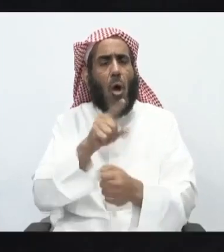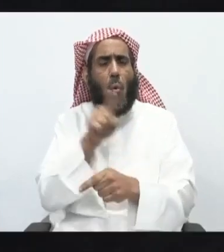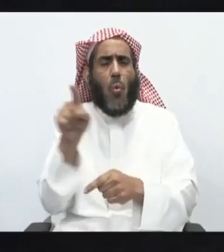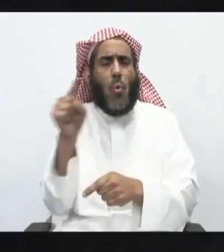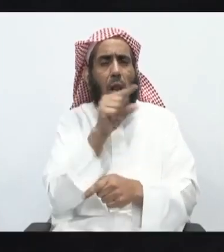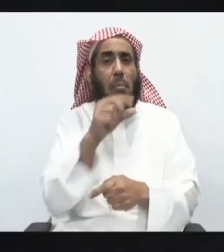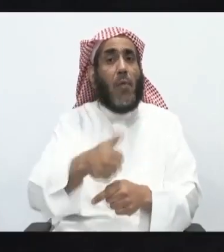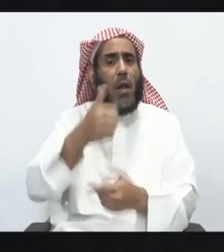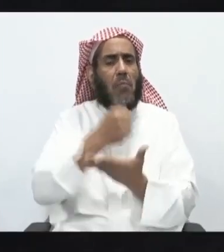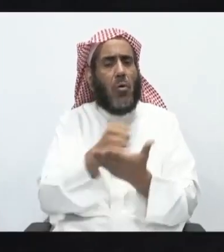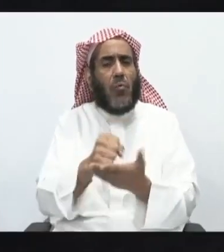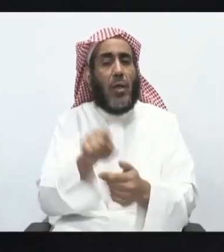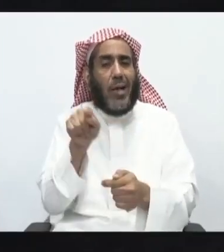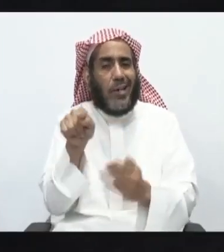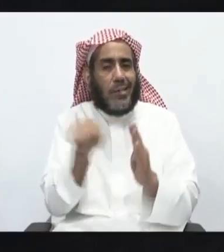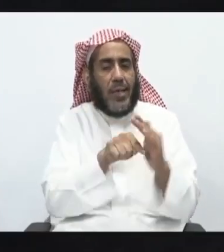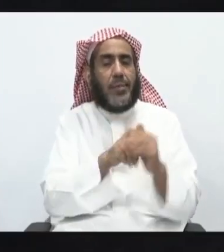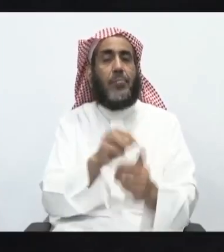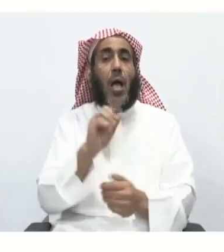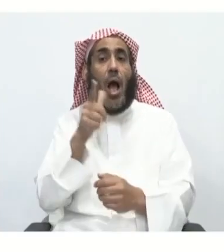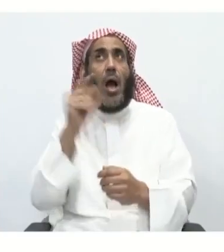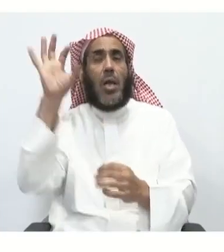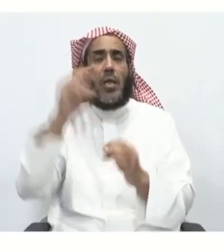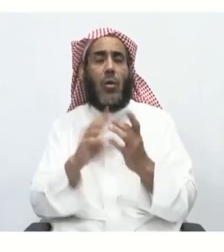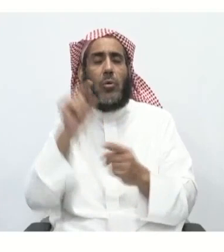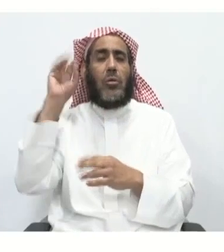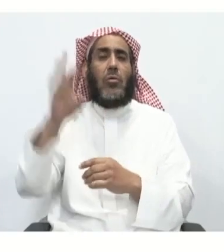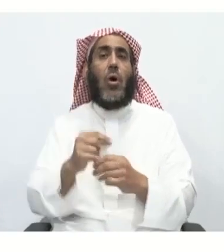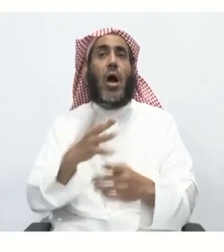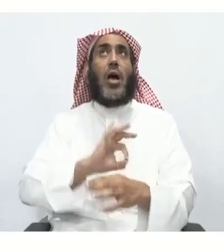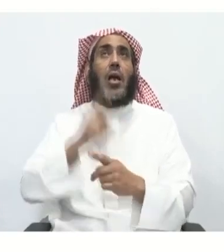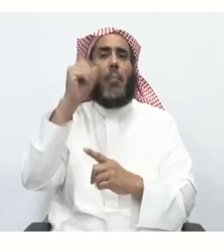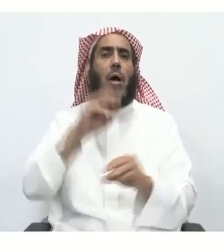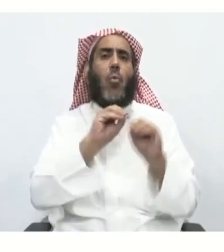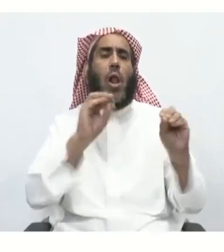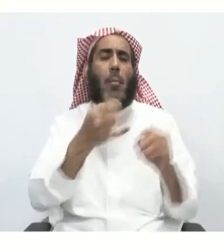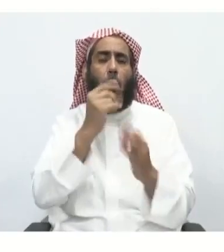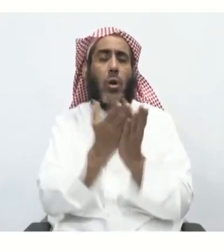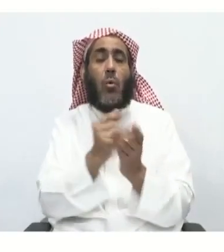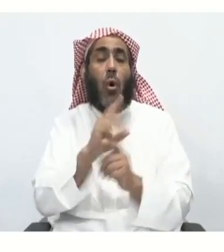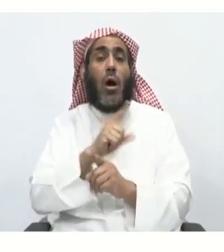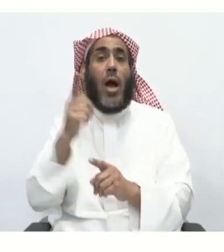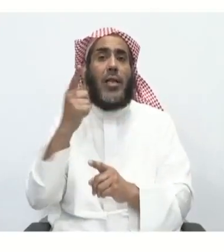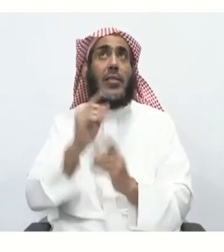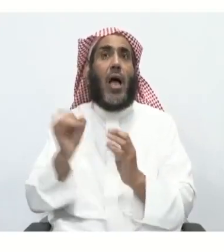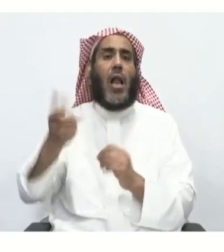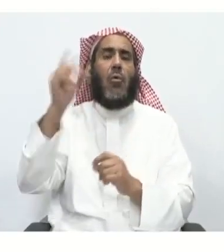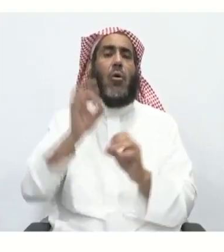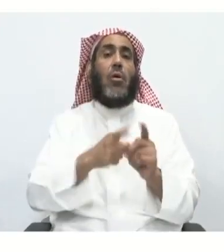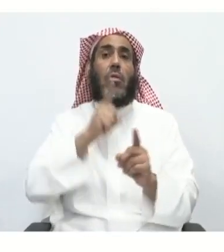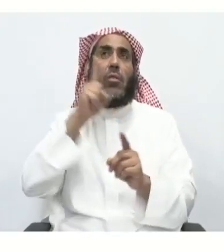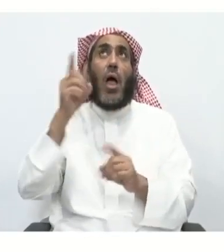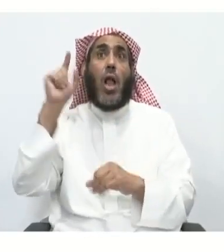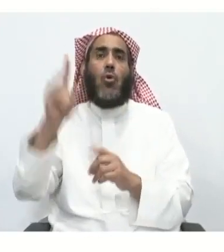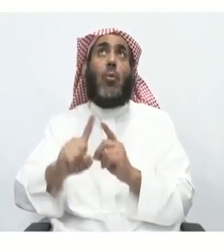حذفت منها الف نضع تحتها خط قال تعالى اعوذ بالله من الشيطان الرجيم الرحمن علم القران وقال تعالى ذلكم